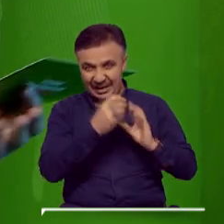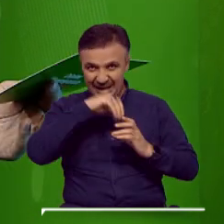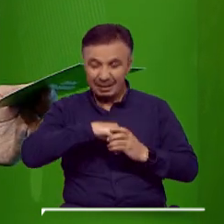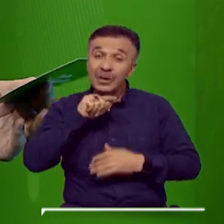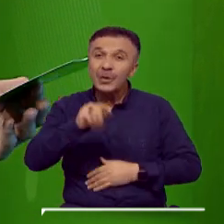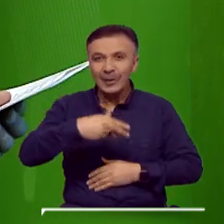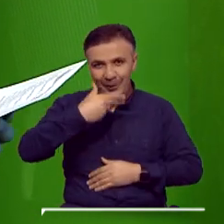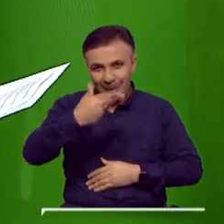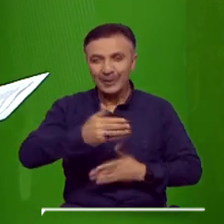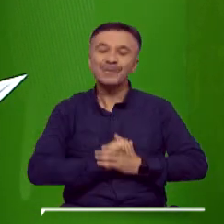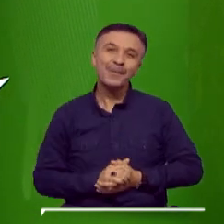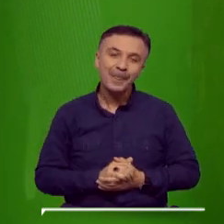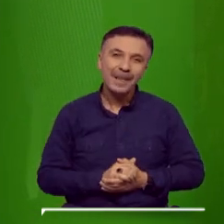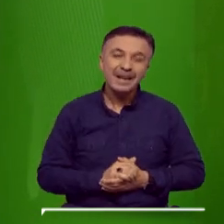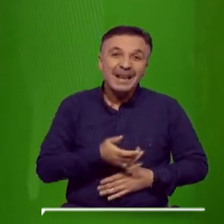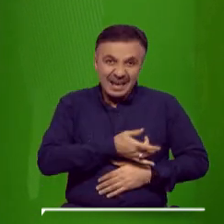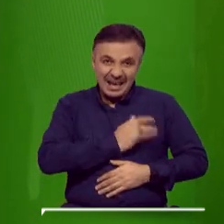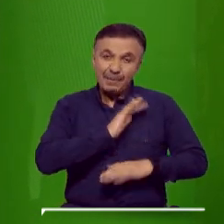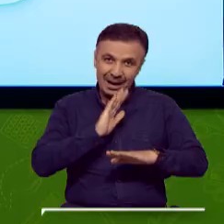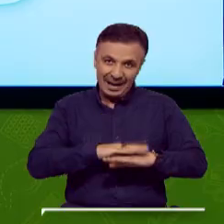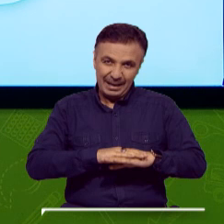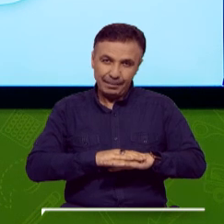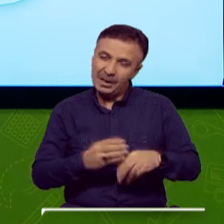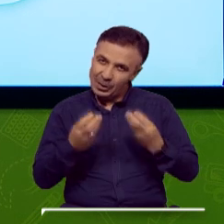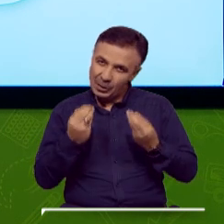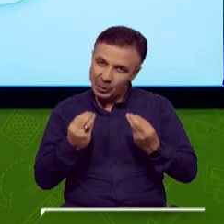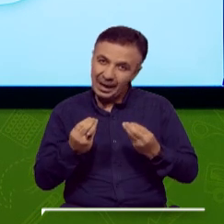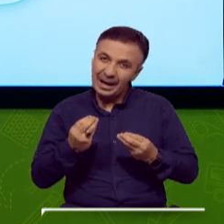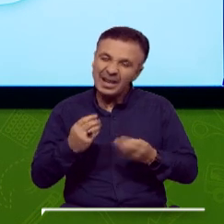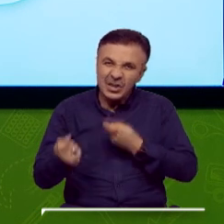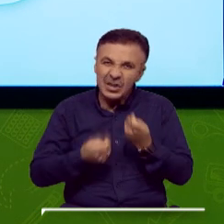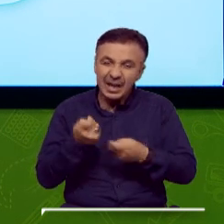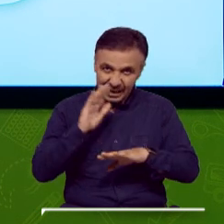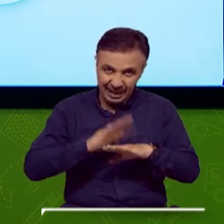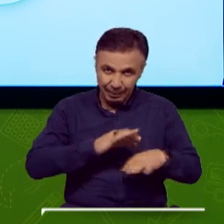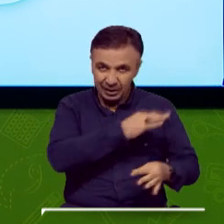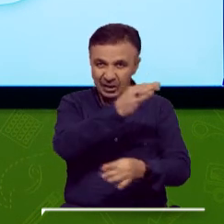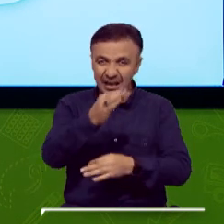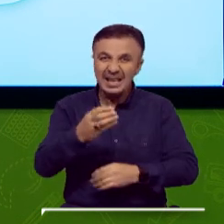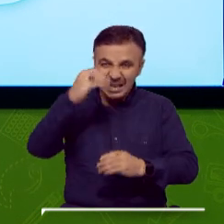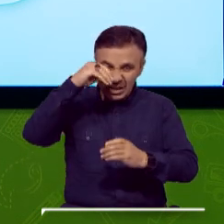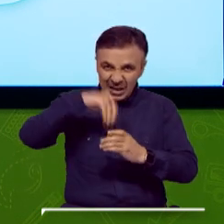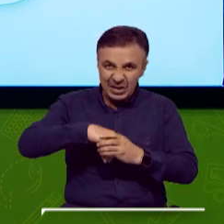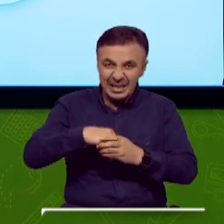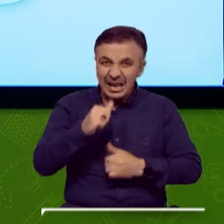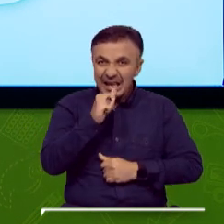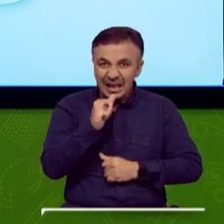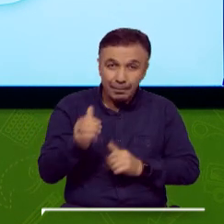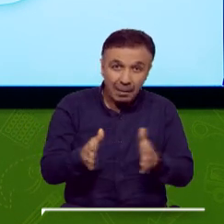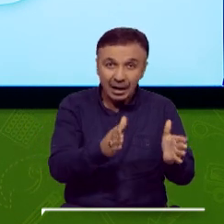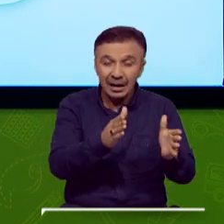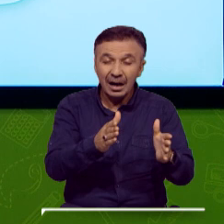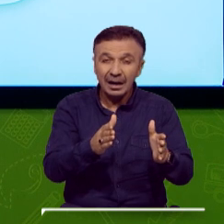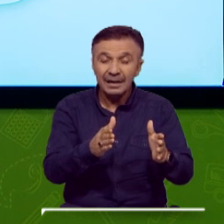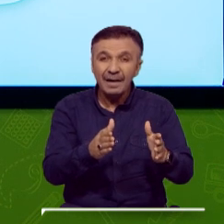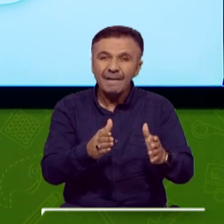şöyle buyurmakta: İman edip güzel işler yapanları, içinde ırmaklar akan ve